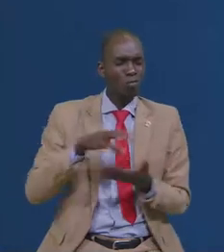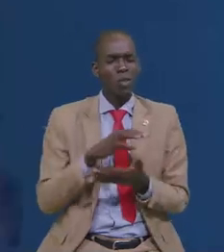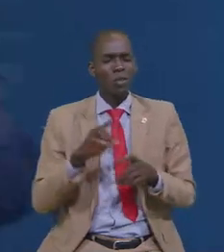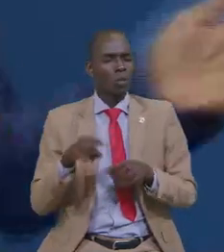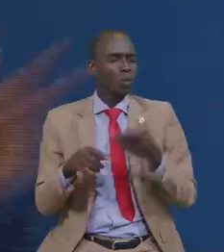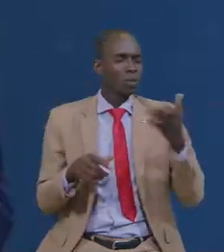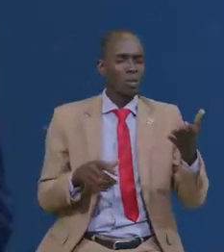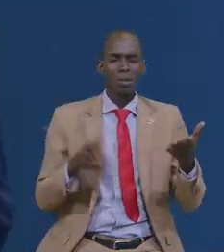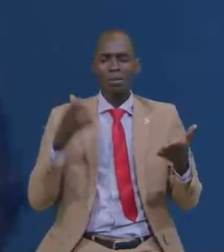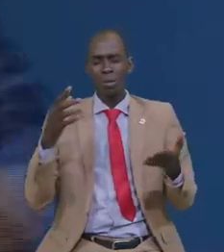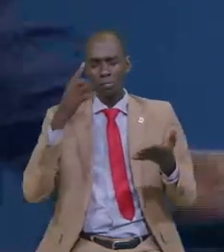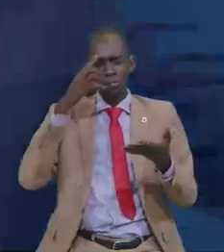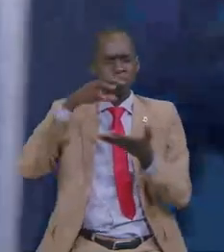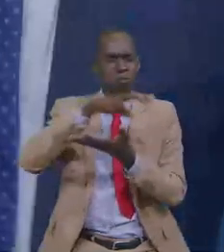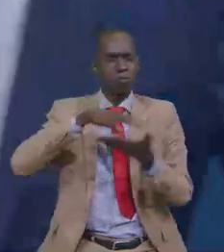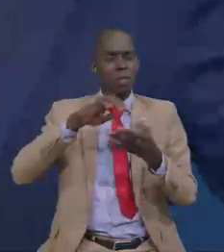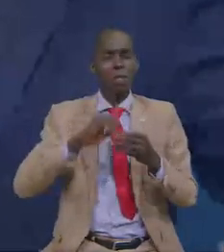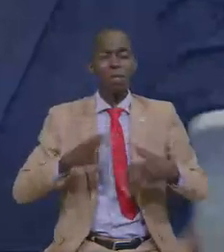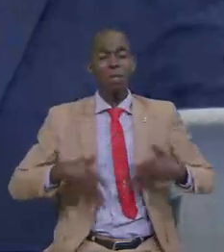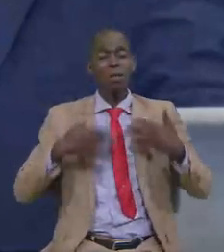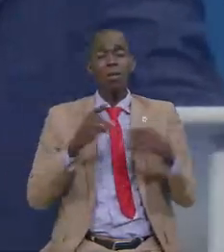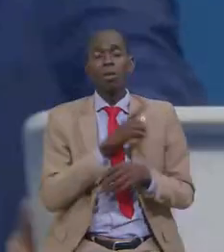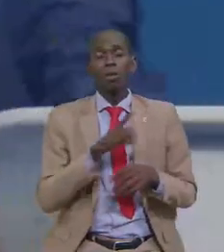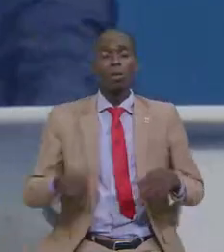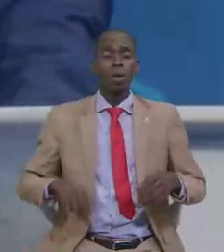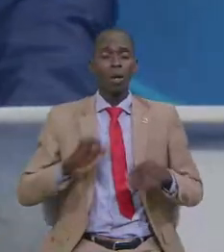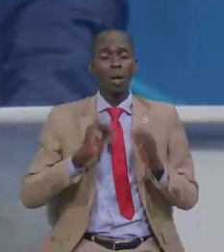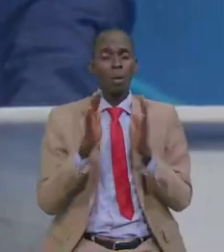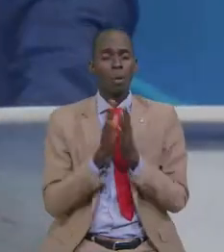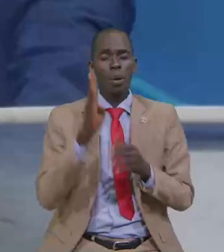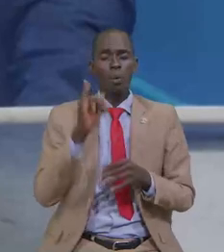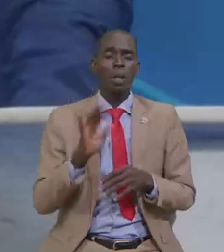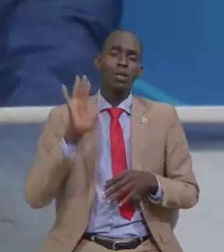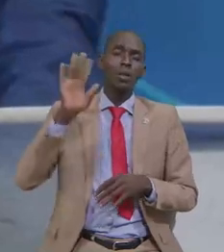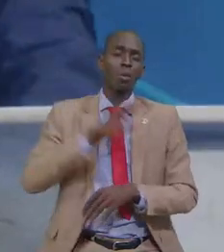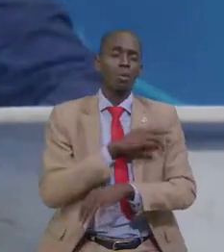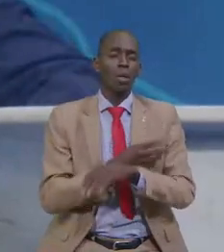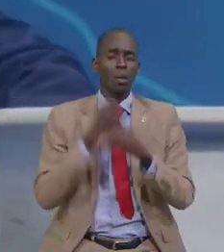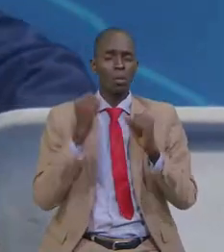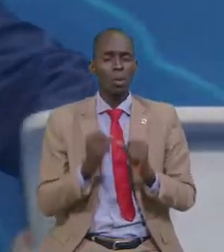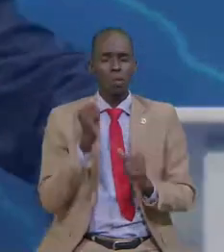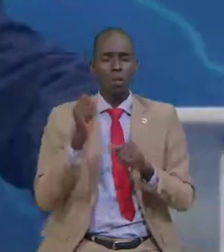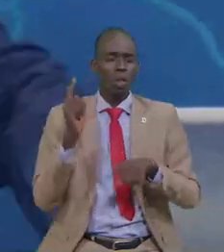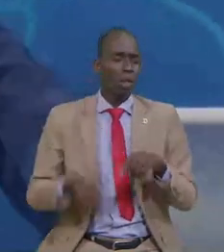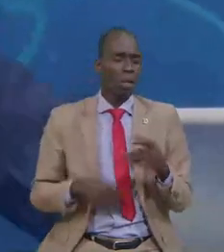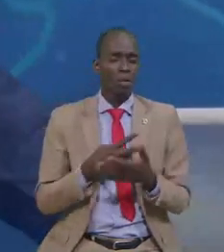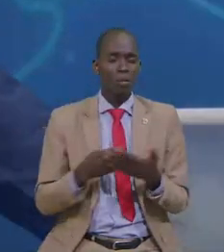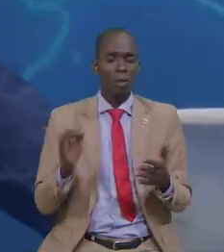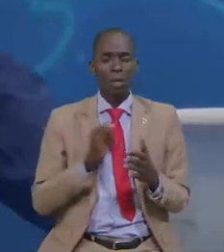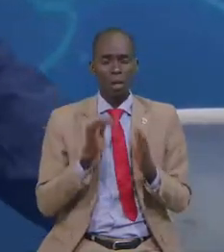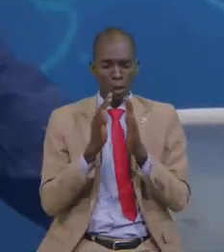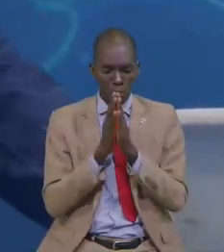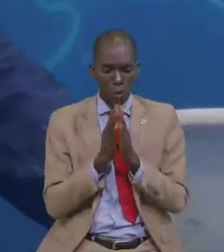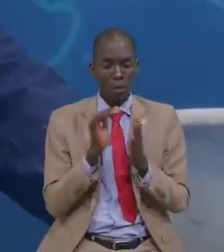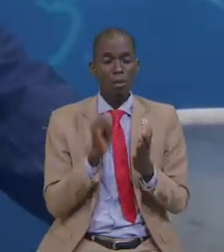traumatisants, la confusion, allez, c'est là, la confusion dans la vie. Je prie que ta toute grande puissance